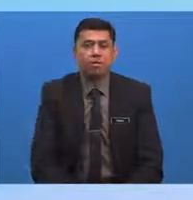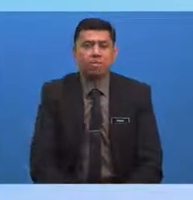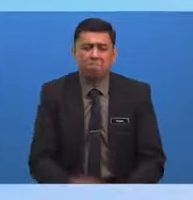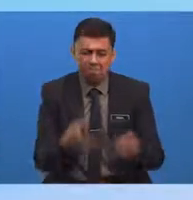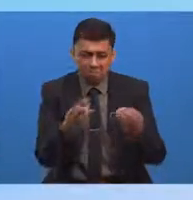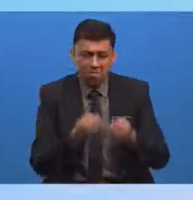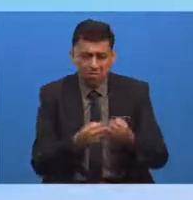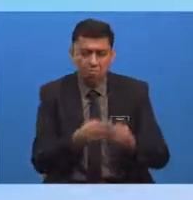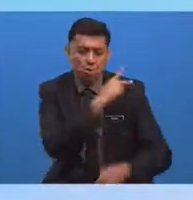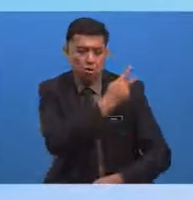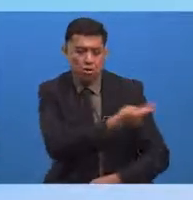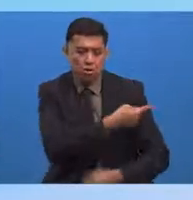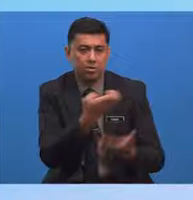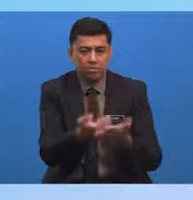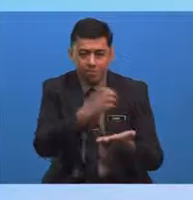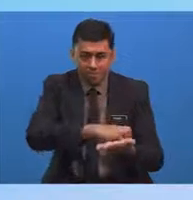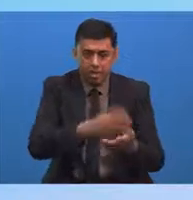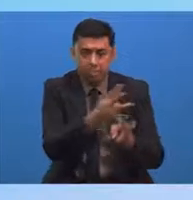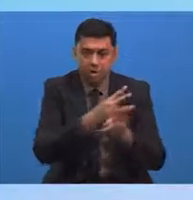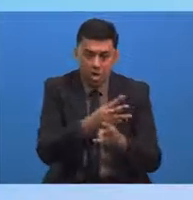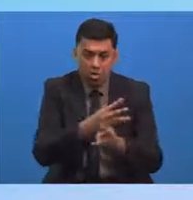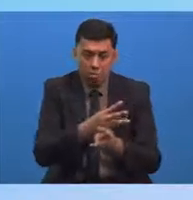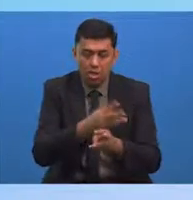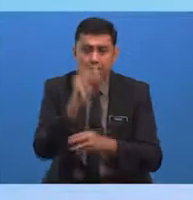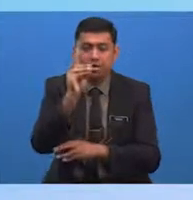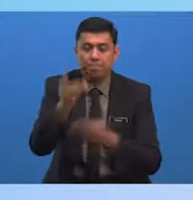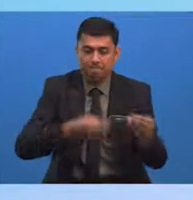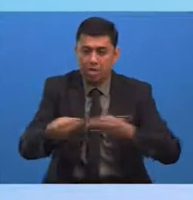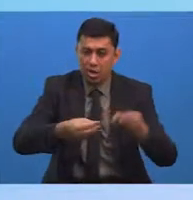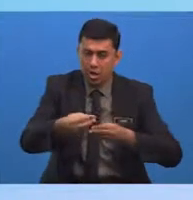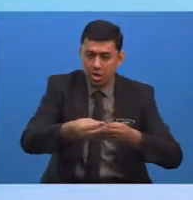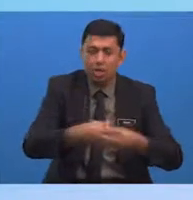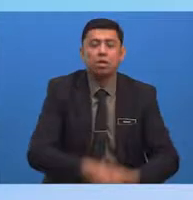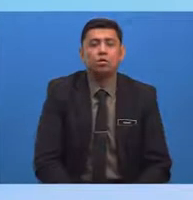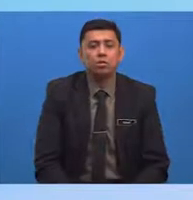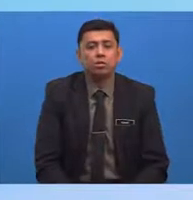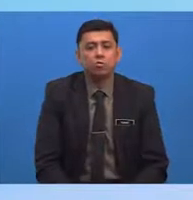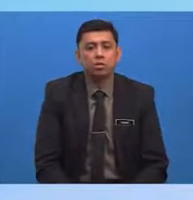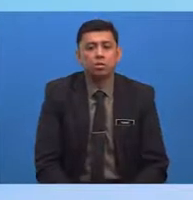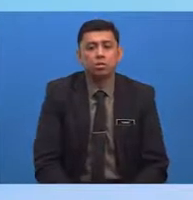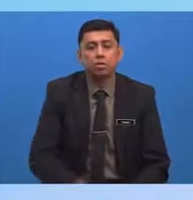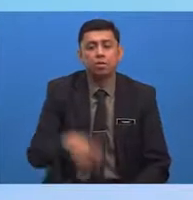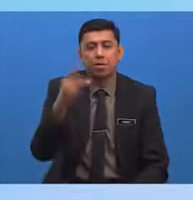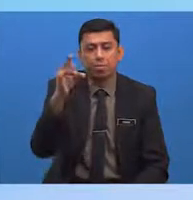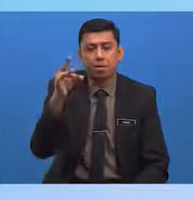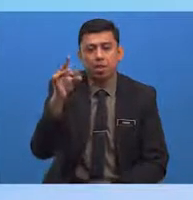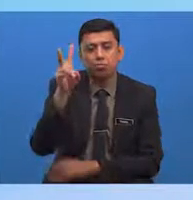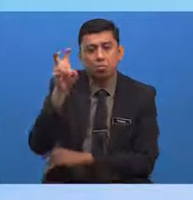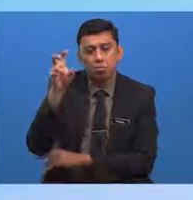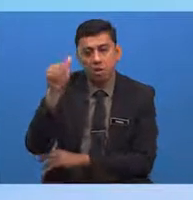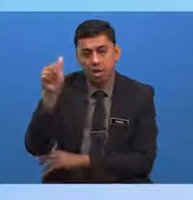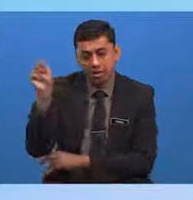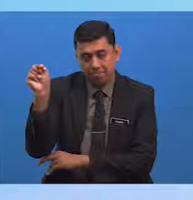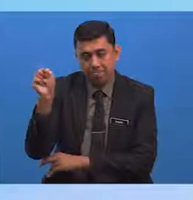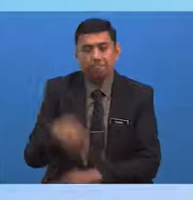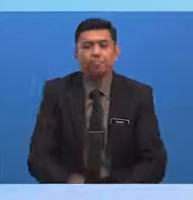berhasrat menguasai ekonomi dan mengawal perdagangan di Sarawak. Pada tahun 1820-an, kalangan